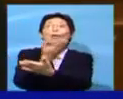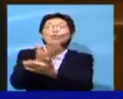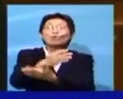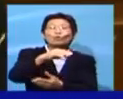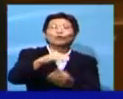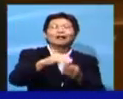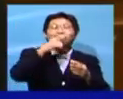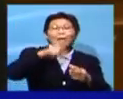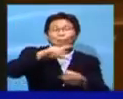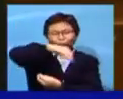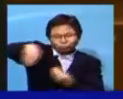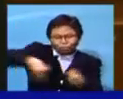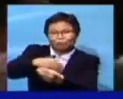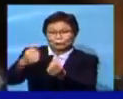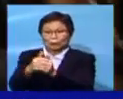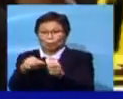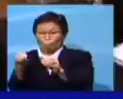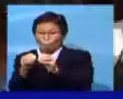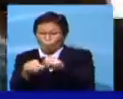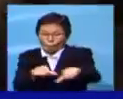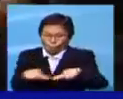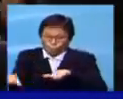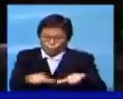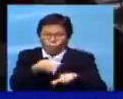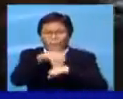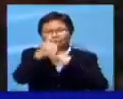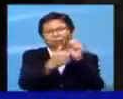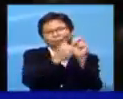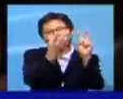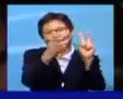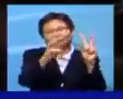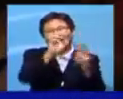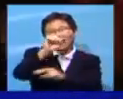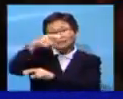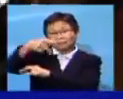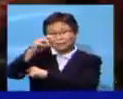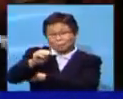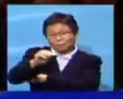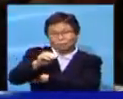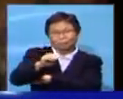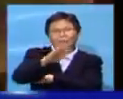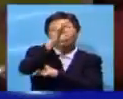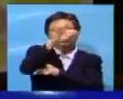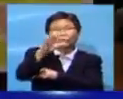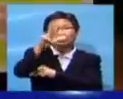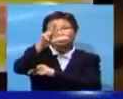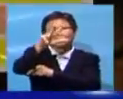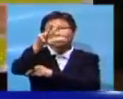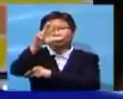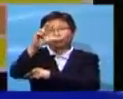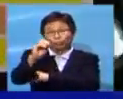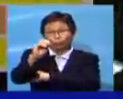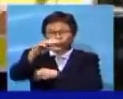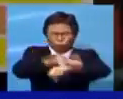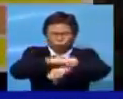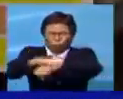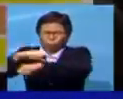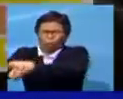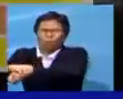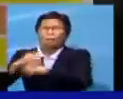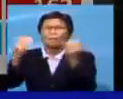ditransformasikan dengan lebih agresif pada 2016 sprm membuat 936 tangkapan